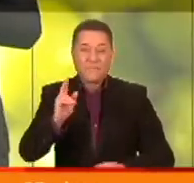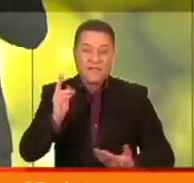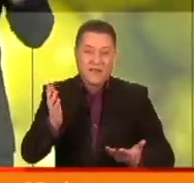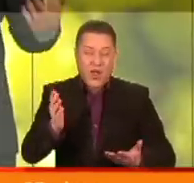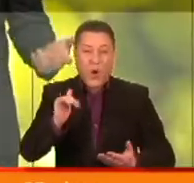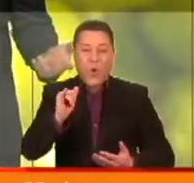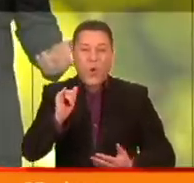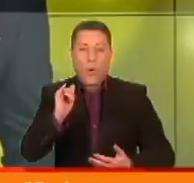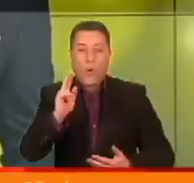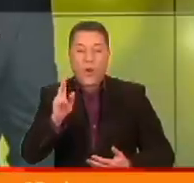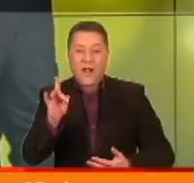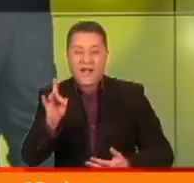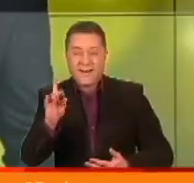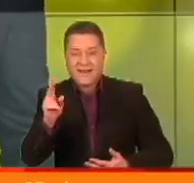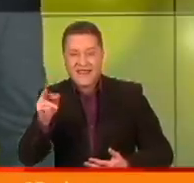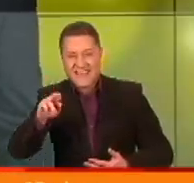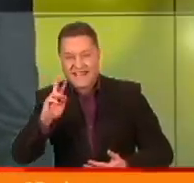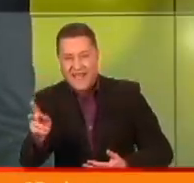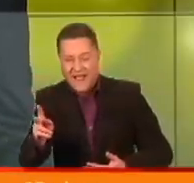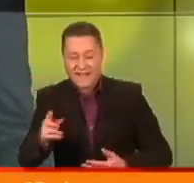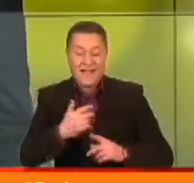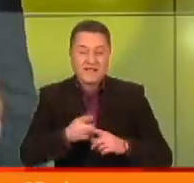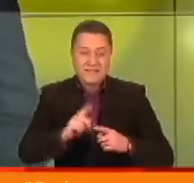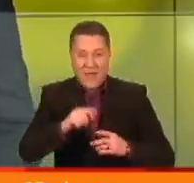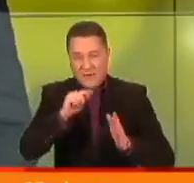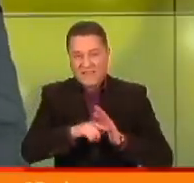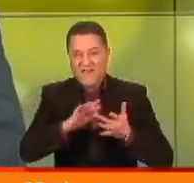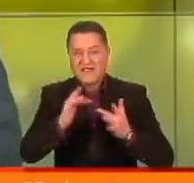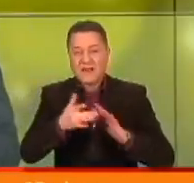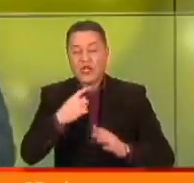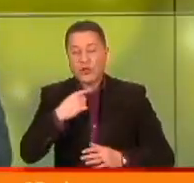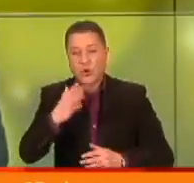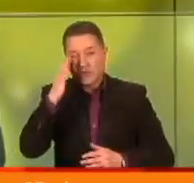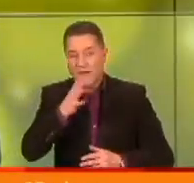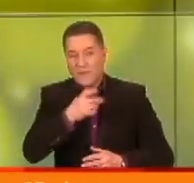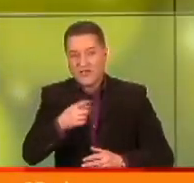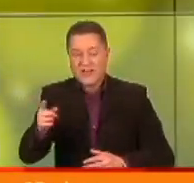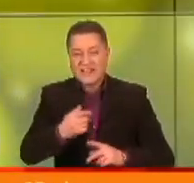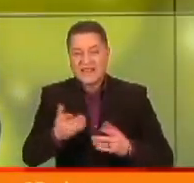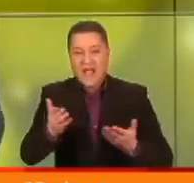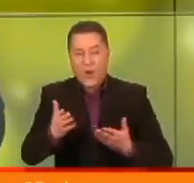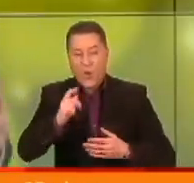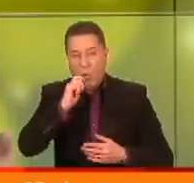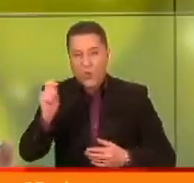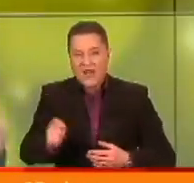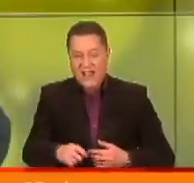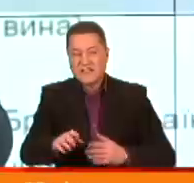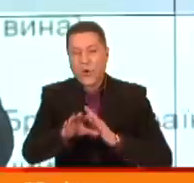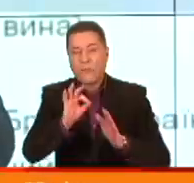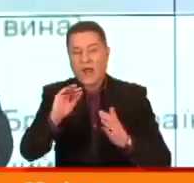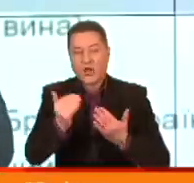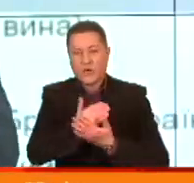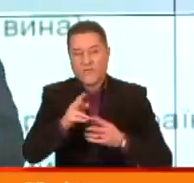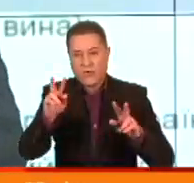слово «укрняк». Зрештою, всі ці варіанти потрапляють в інтернет-голосування, під час якого українці обирають нову назву